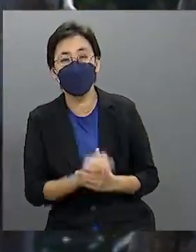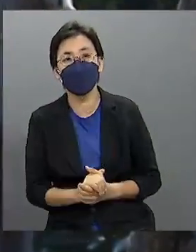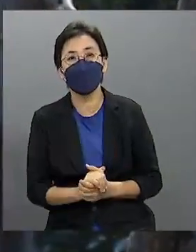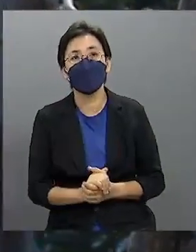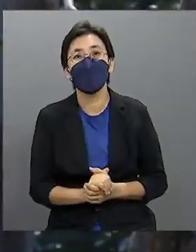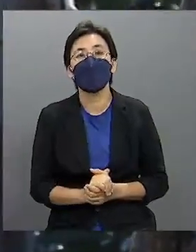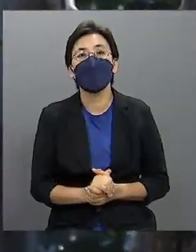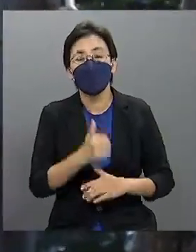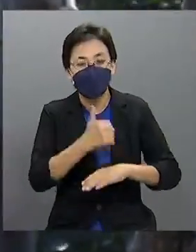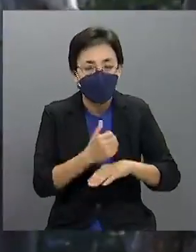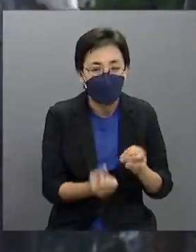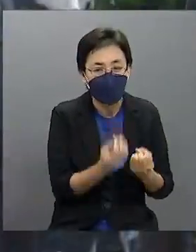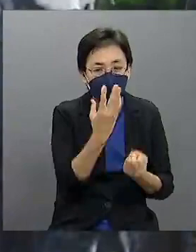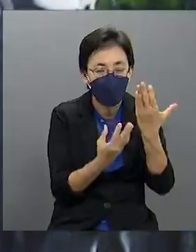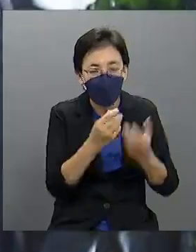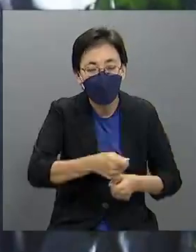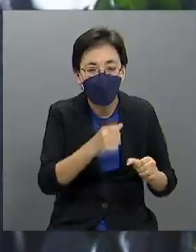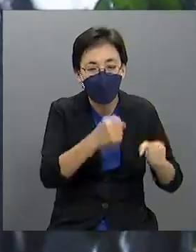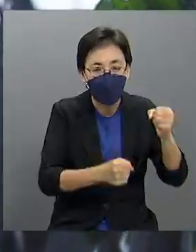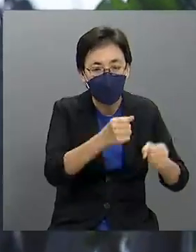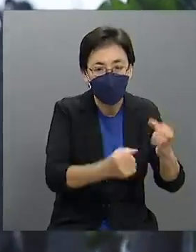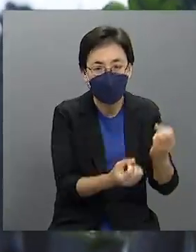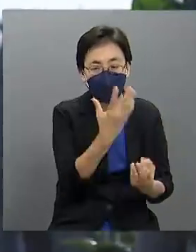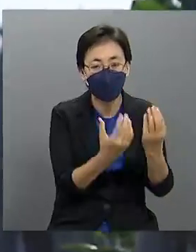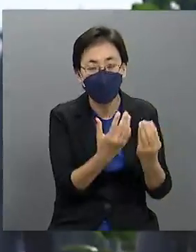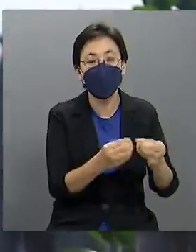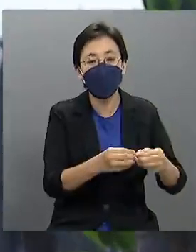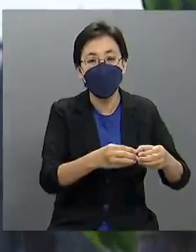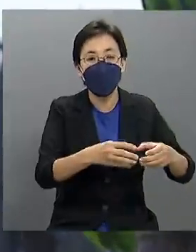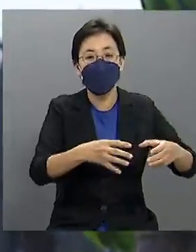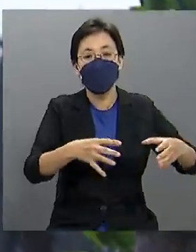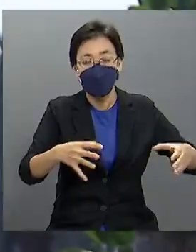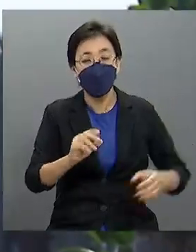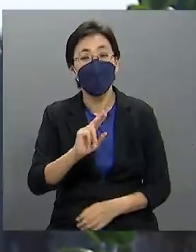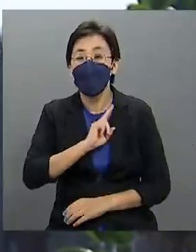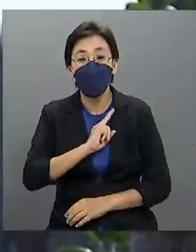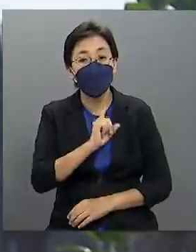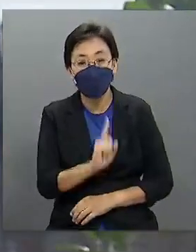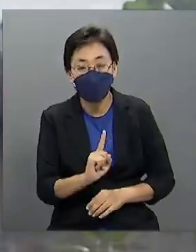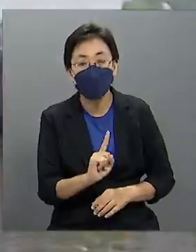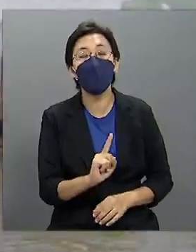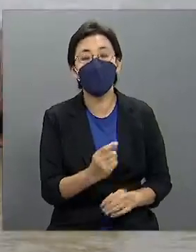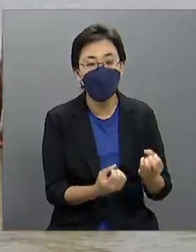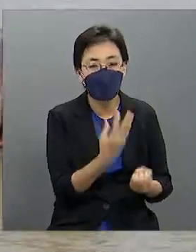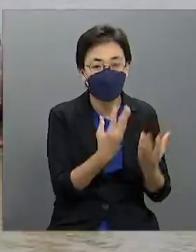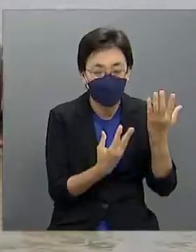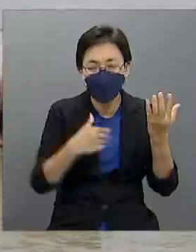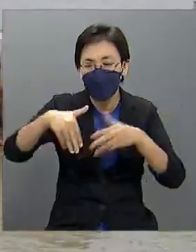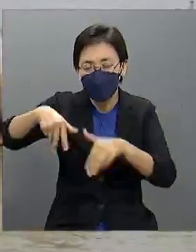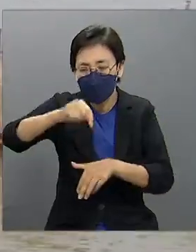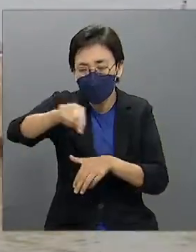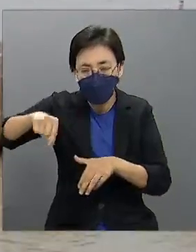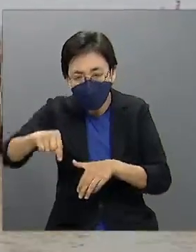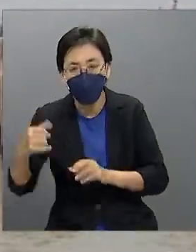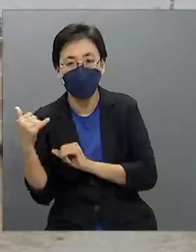จนในคิดสุดจุดร่มตนเล็กเล็กด้ตัวเพีงคนเดียวกเกิดแนวร่วงทงจากลูกบ้านและหน่วยงานจากภาครต appropriate